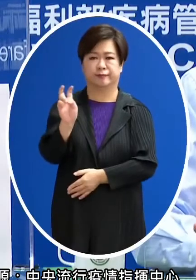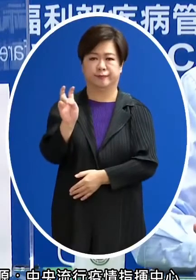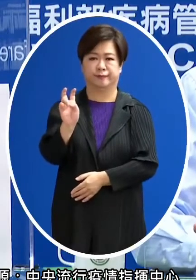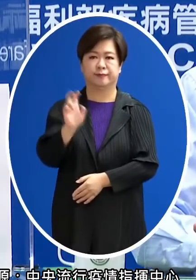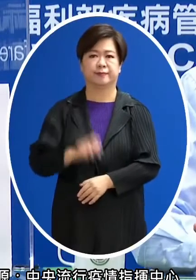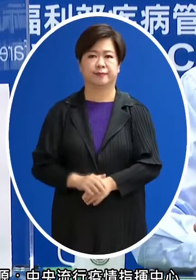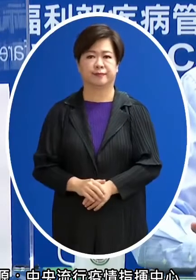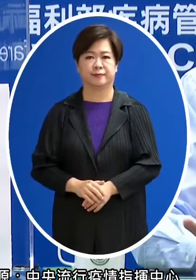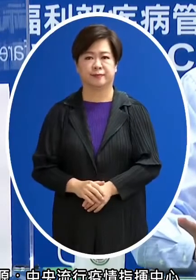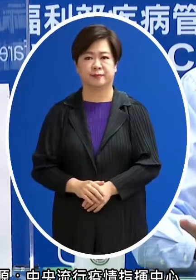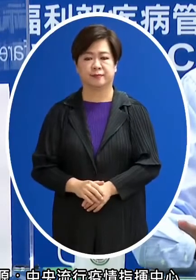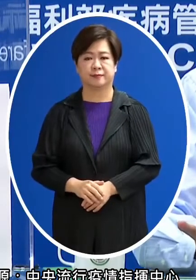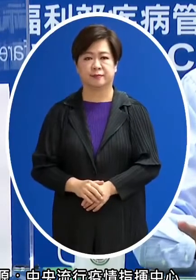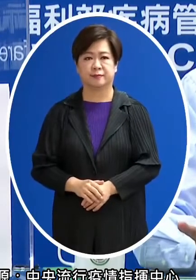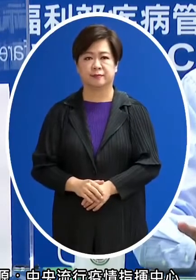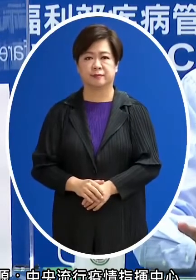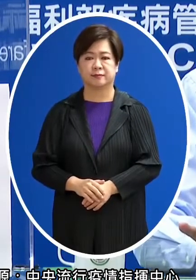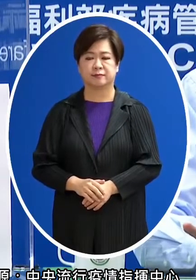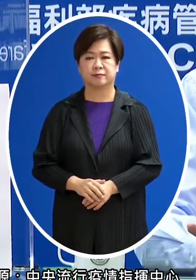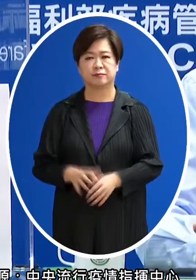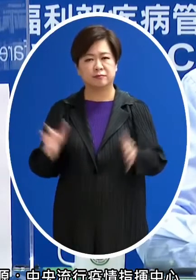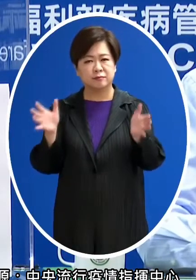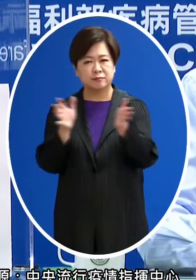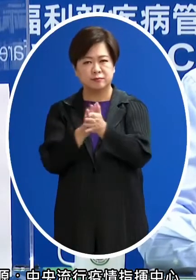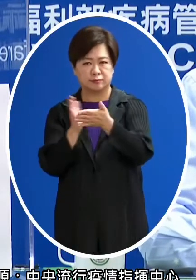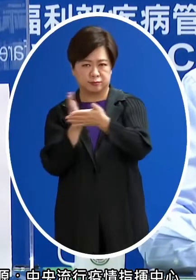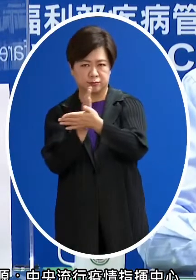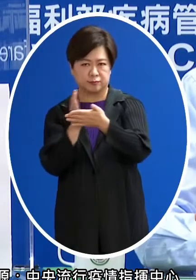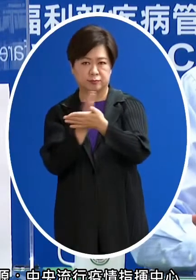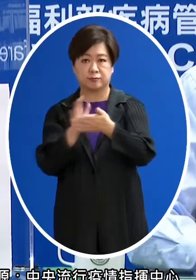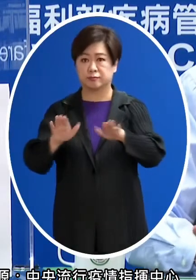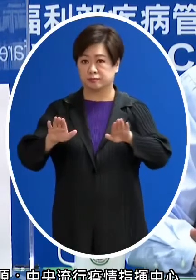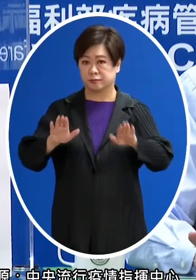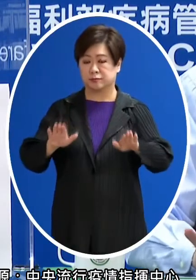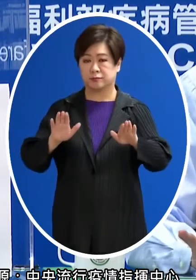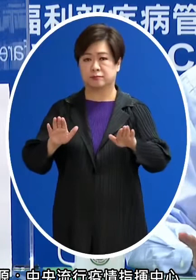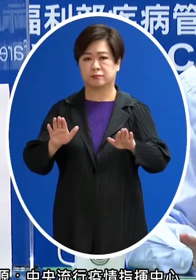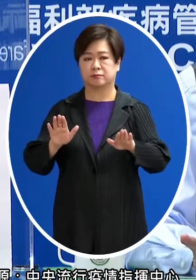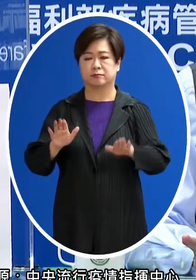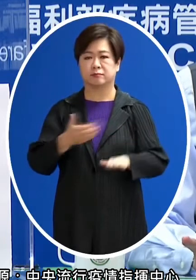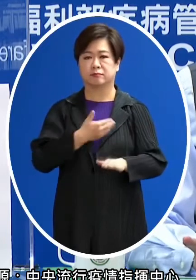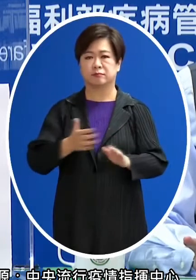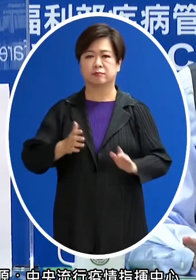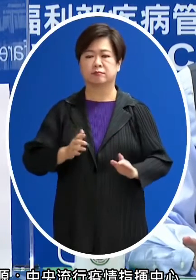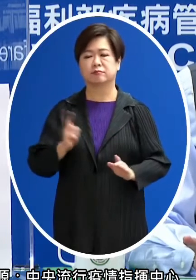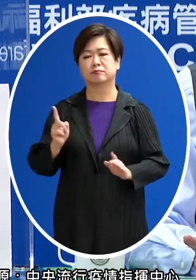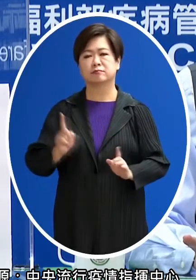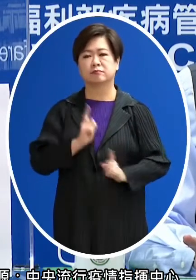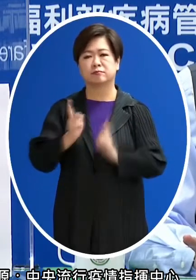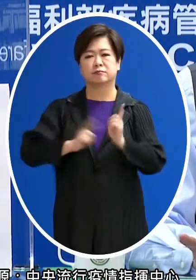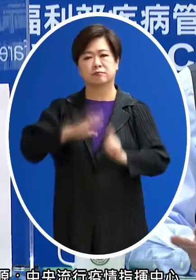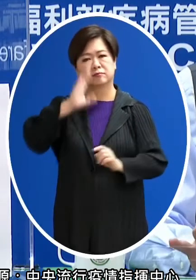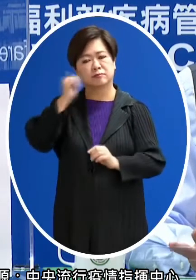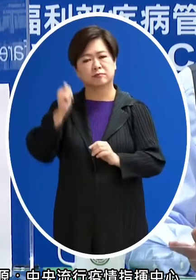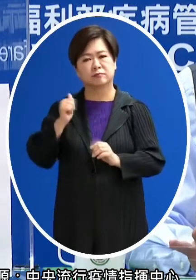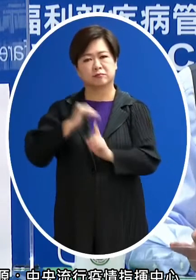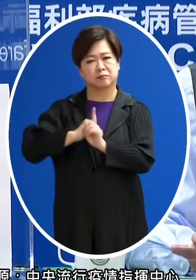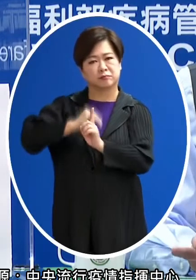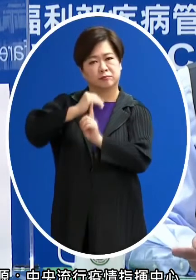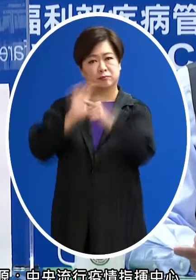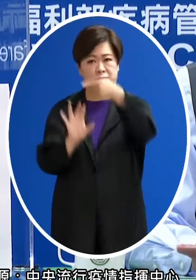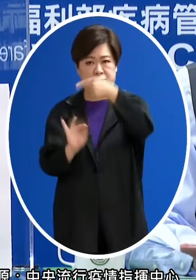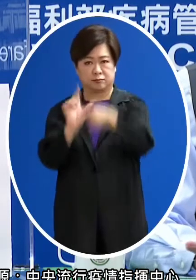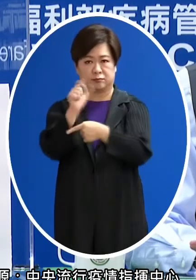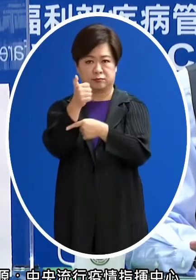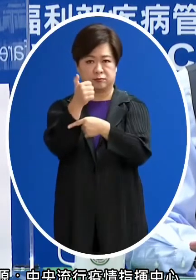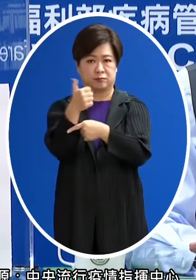19号新增24起接种疫苗后的死亡通报，目前共累积49起。陈时中说明，已经有4名案